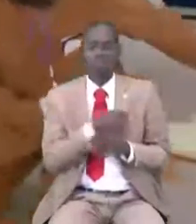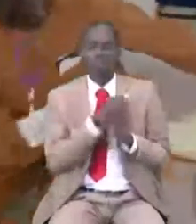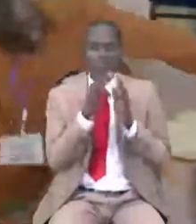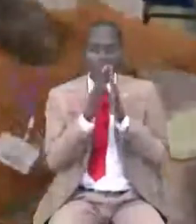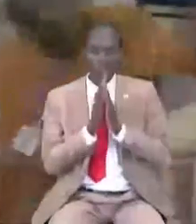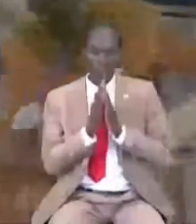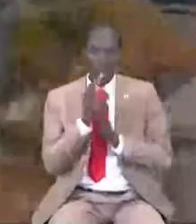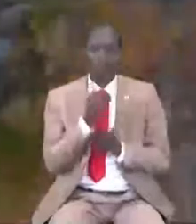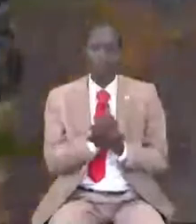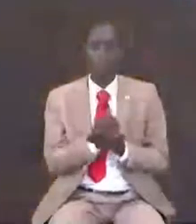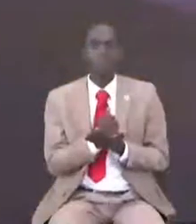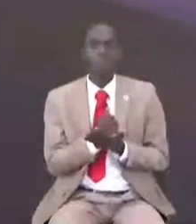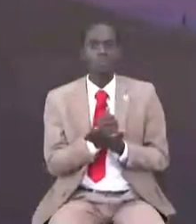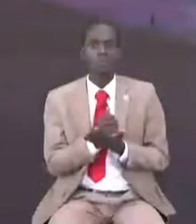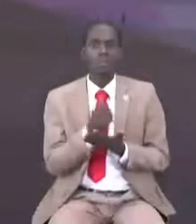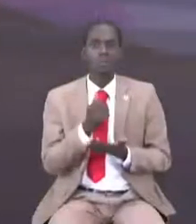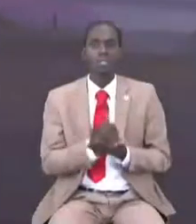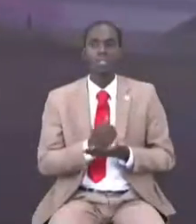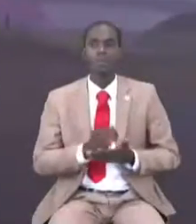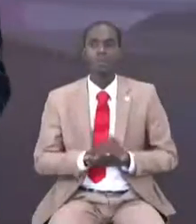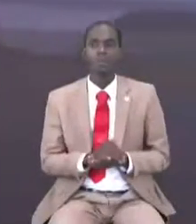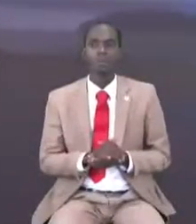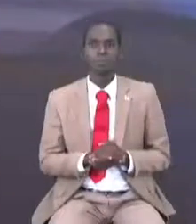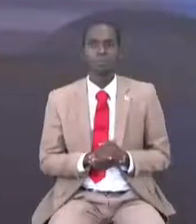le Seigneur vous bénisse. Assoyez-vous.